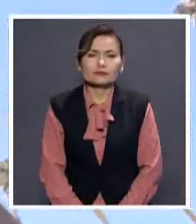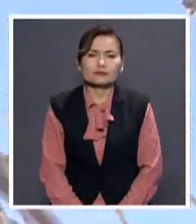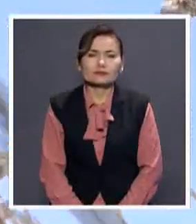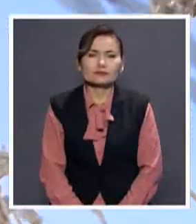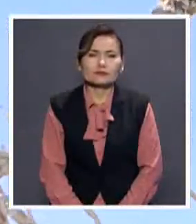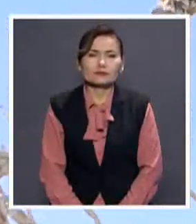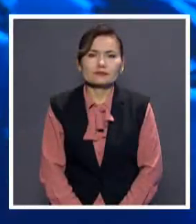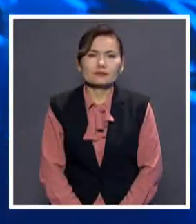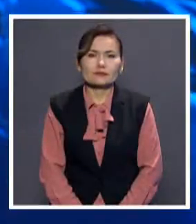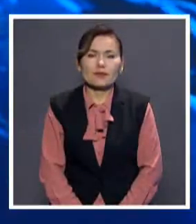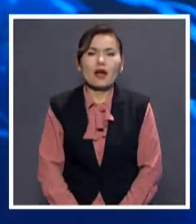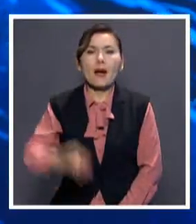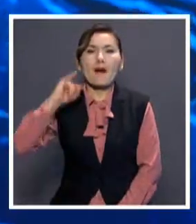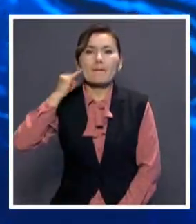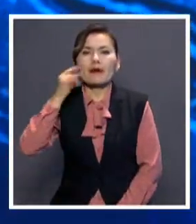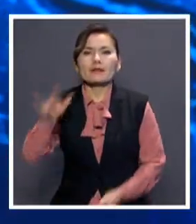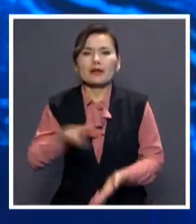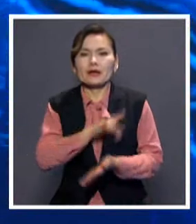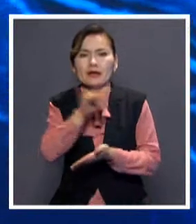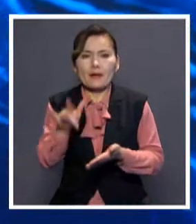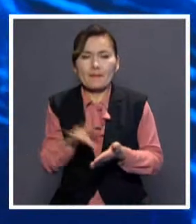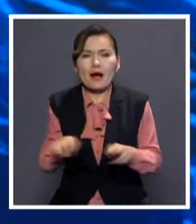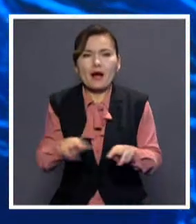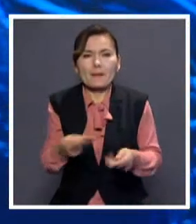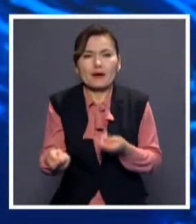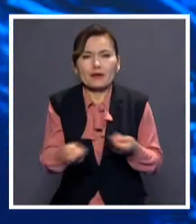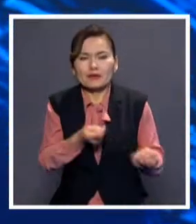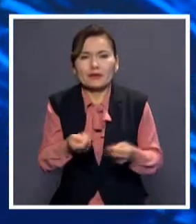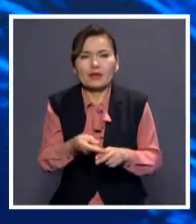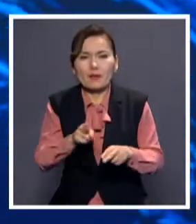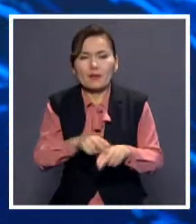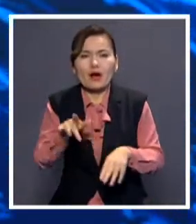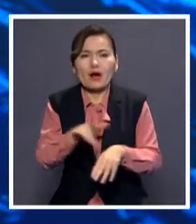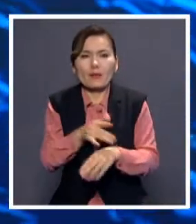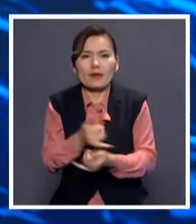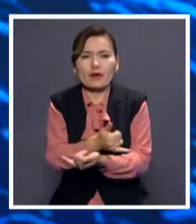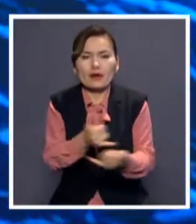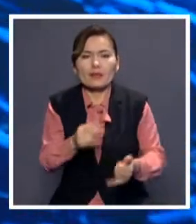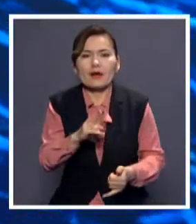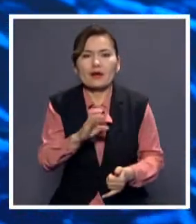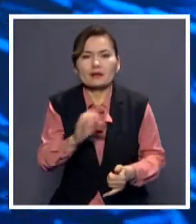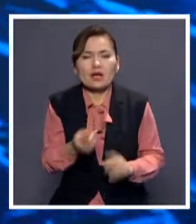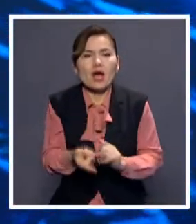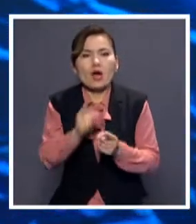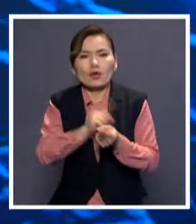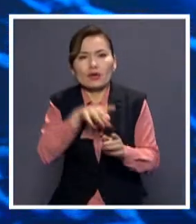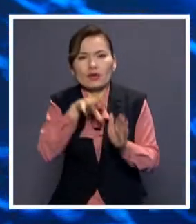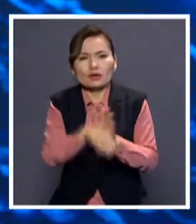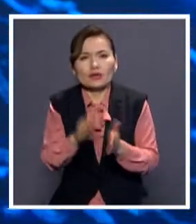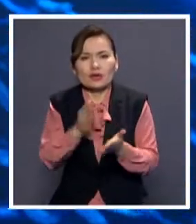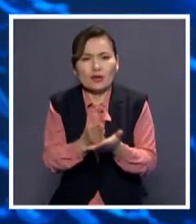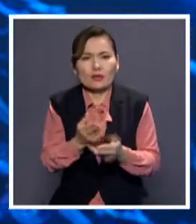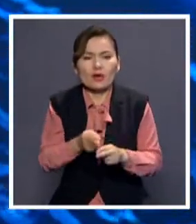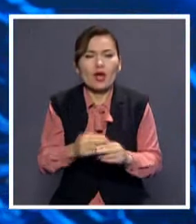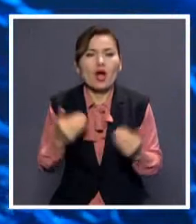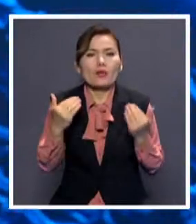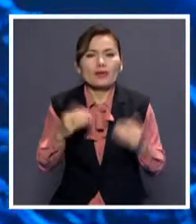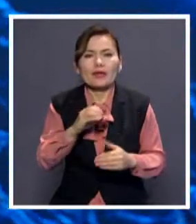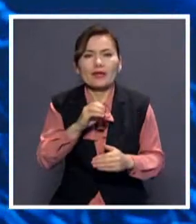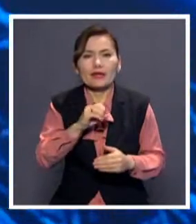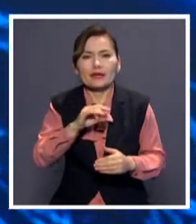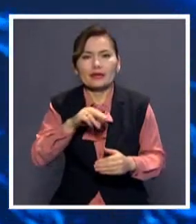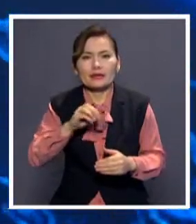облысынан. Павлодар қаласының билігі коммуналдық салаға өзгеріс енгізуге тың серпін берген, жолдау міндеттерін орындауға кірісті.